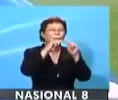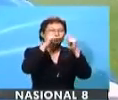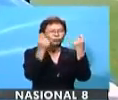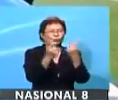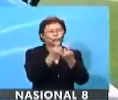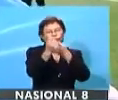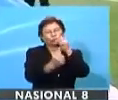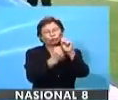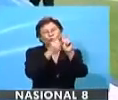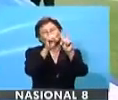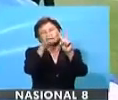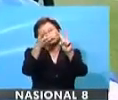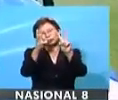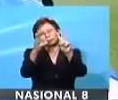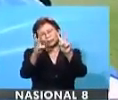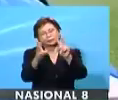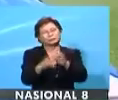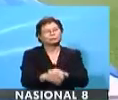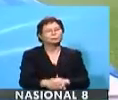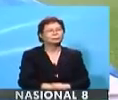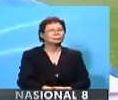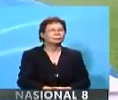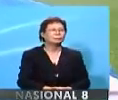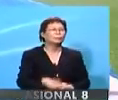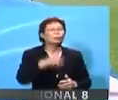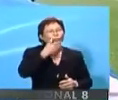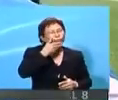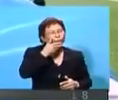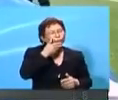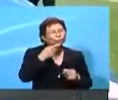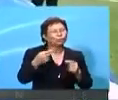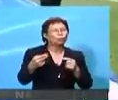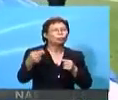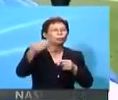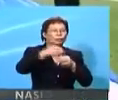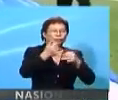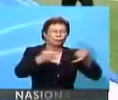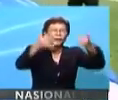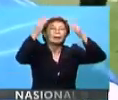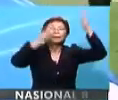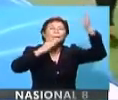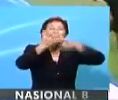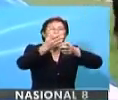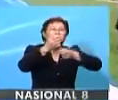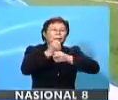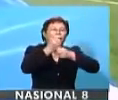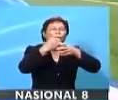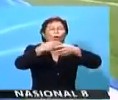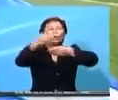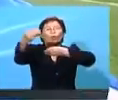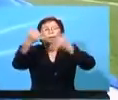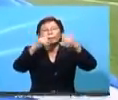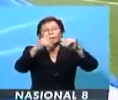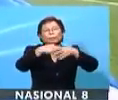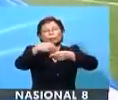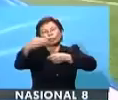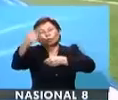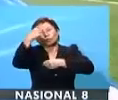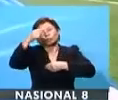untuk 2016. Mana saya dengar pemain muda beraksi dalam Piala Malaysia dan juga pada sama dapat cip pemain luar untuk